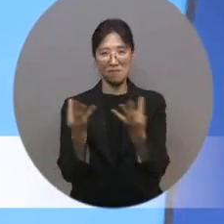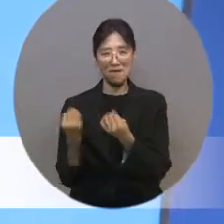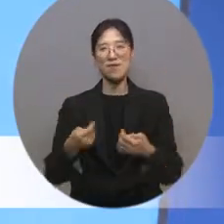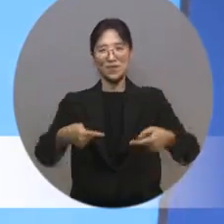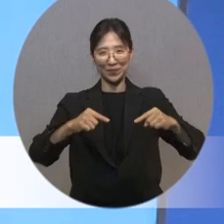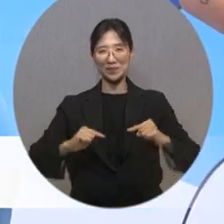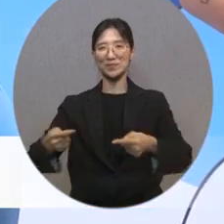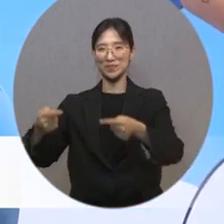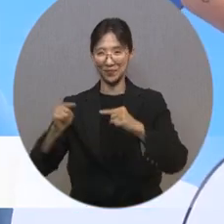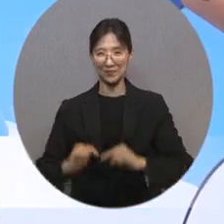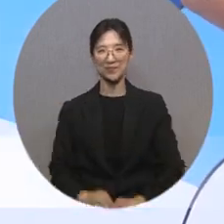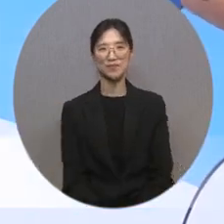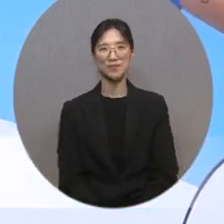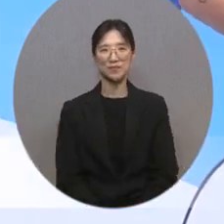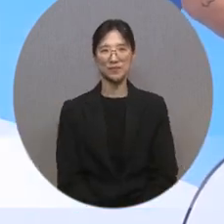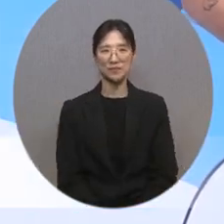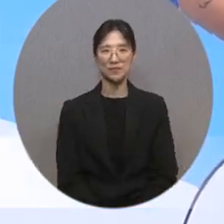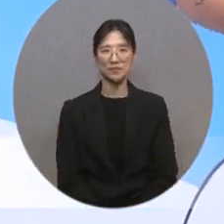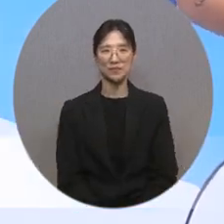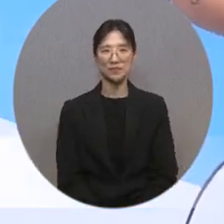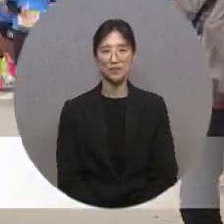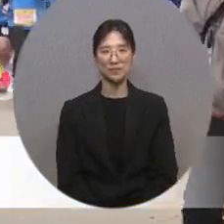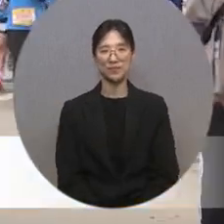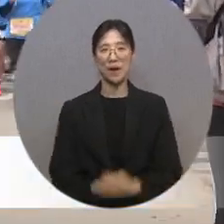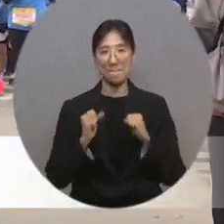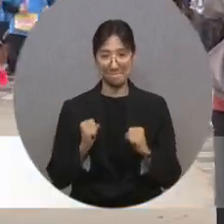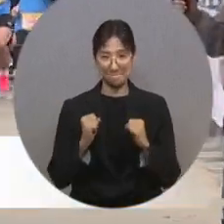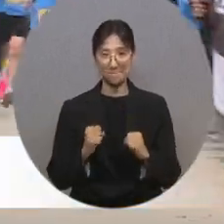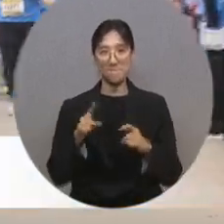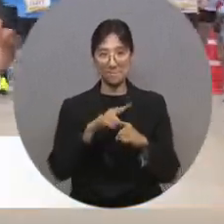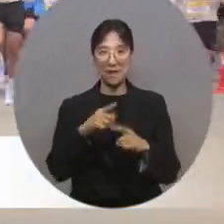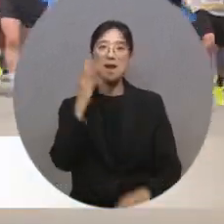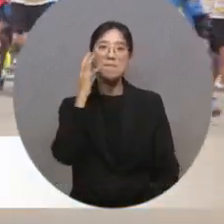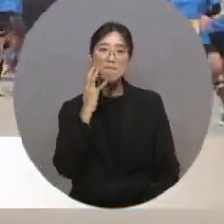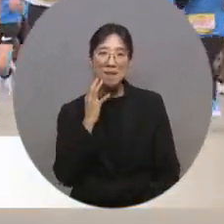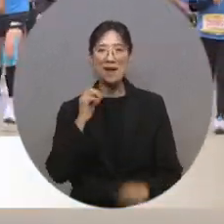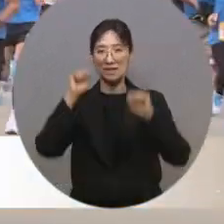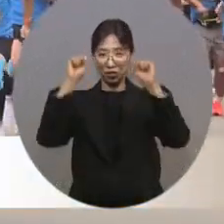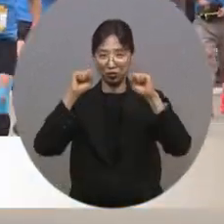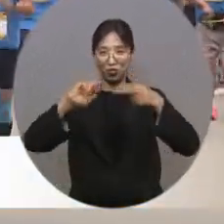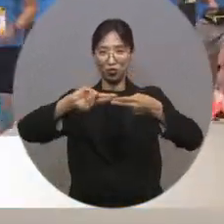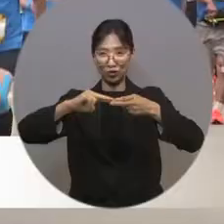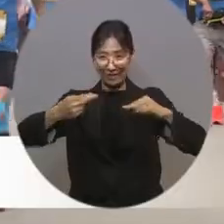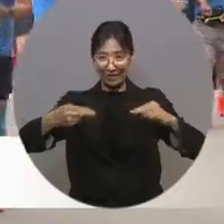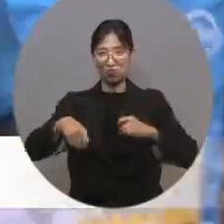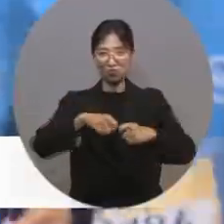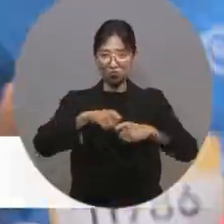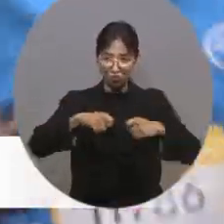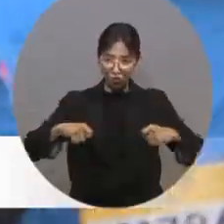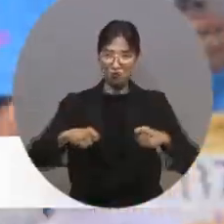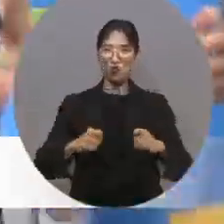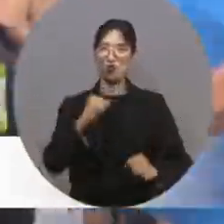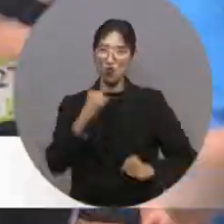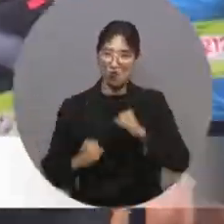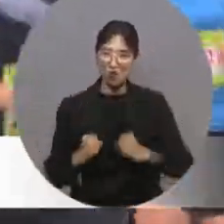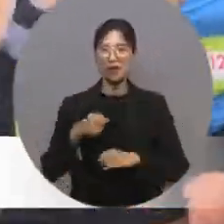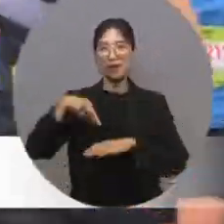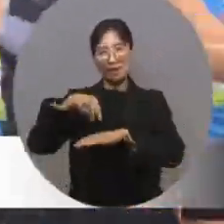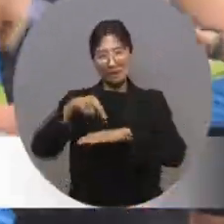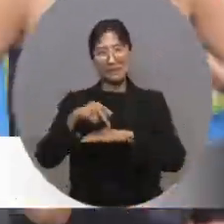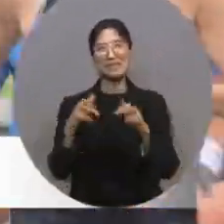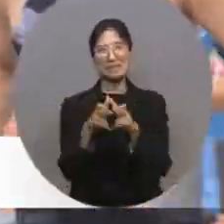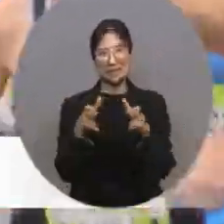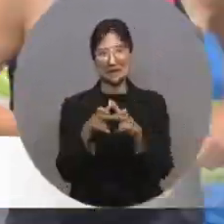참여를 이끌었습니다. 슈퍼 블루마라톤은 파란색 운동화끈을 묶고 걷거나 달리는 장애인 인식